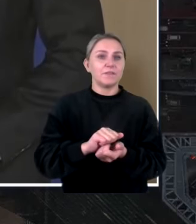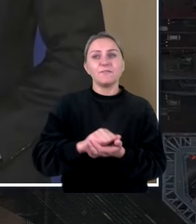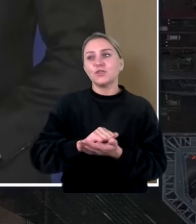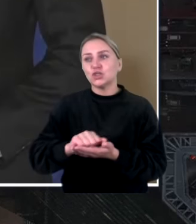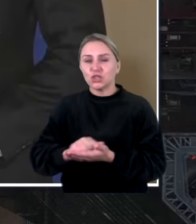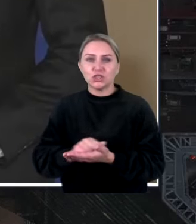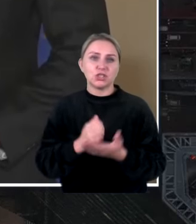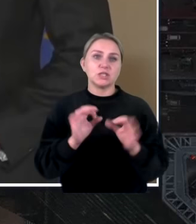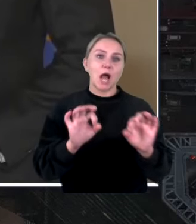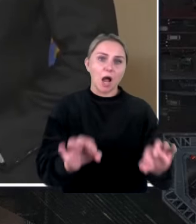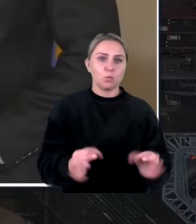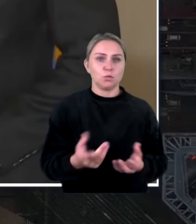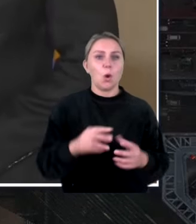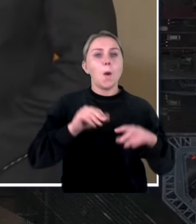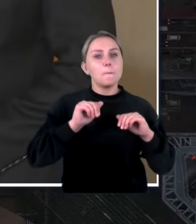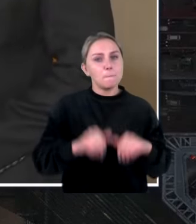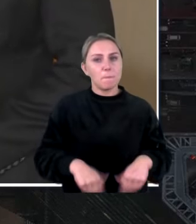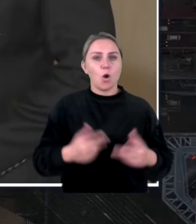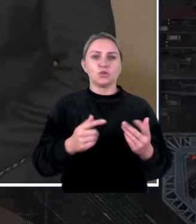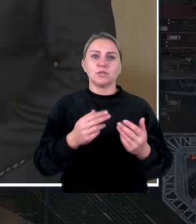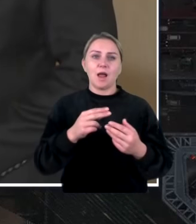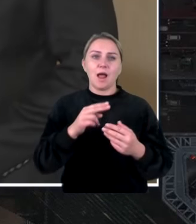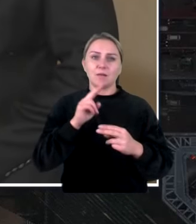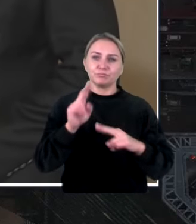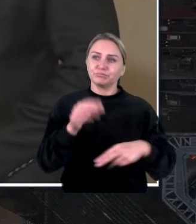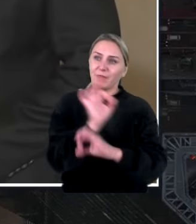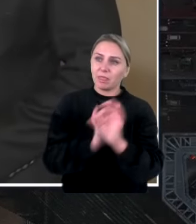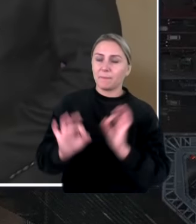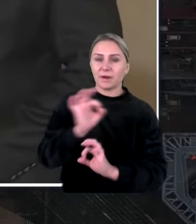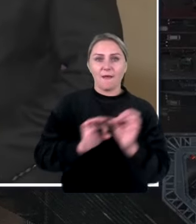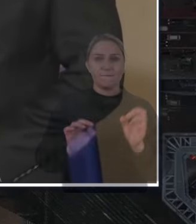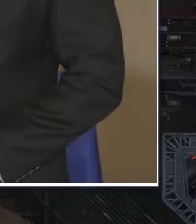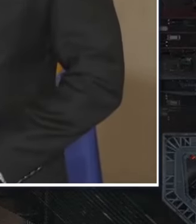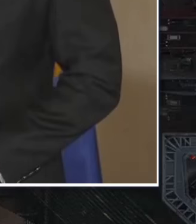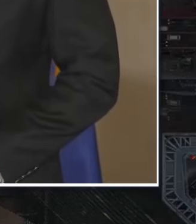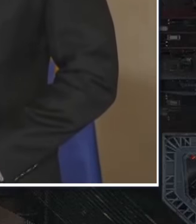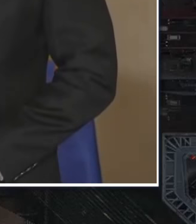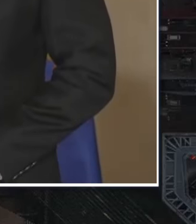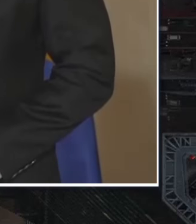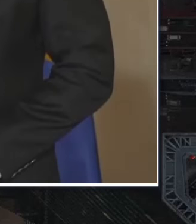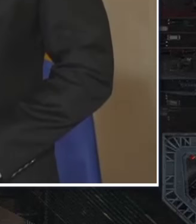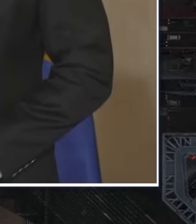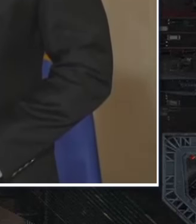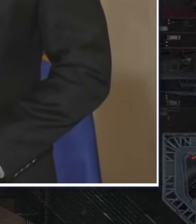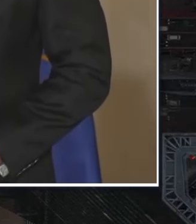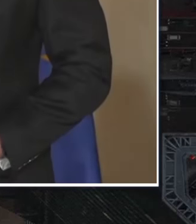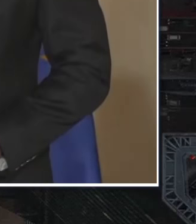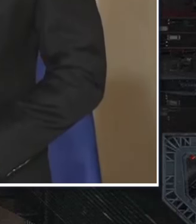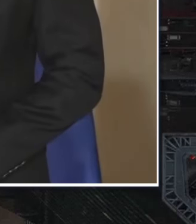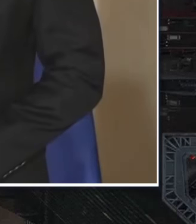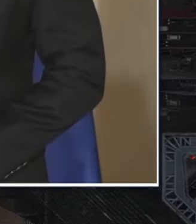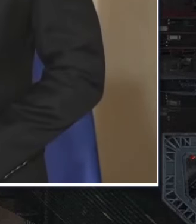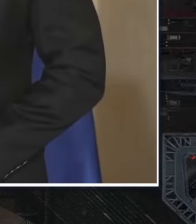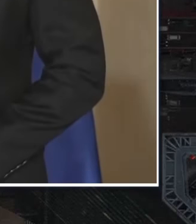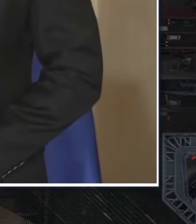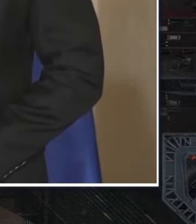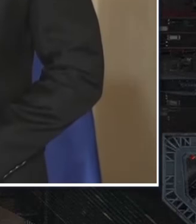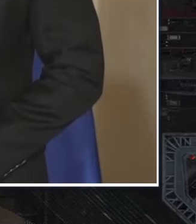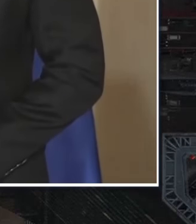możemy wybudować most z powodzi, ale nie możemy przywrócić ludzkiego życia. Kiedy polski premier Donald Tusk zadzwonił do